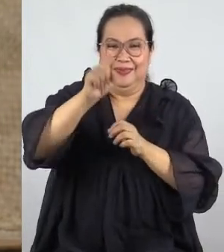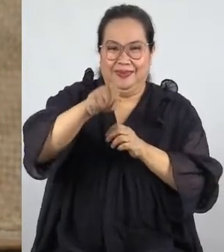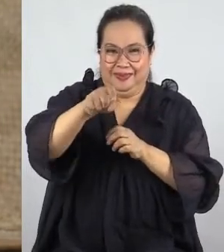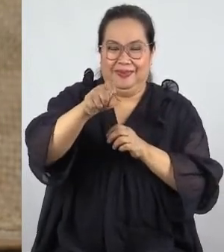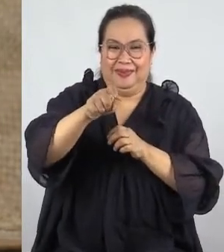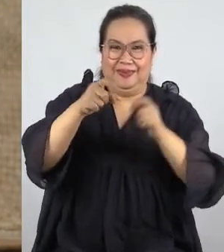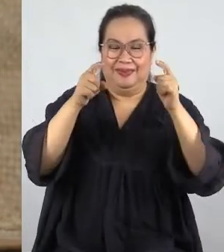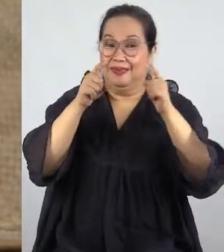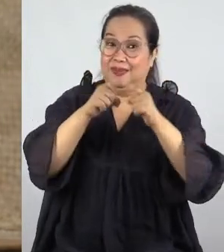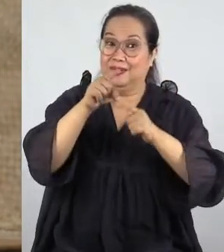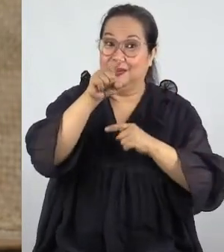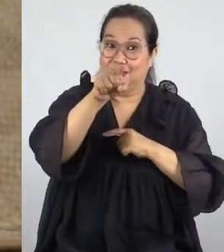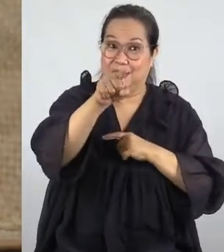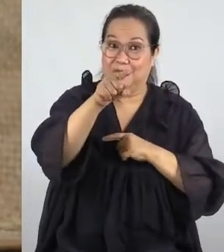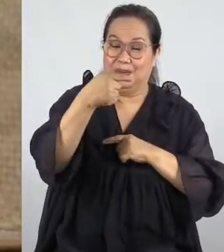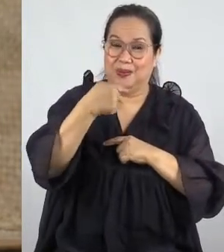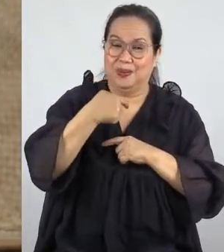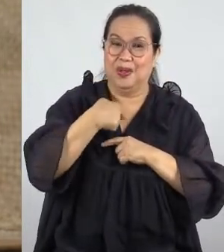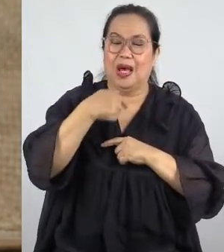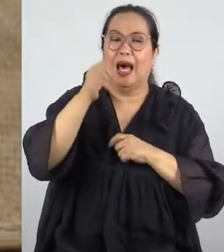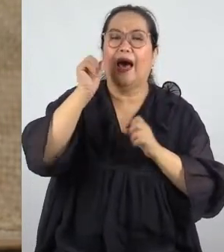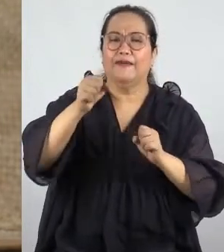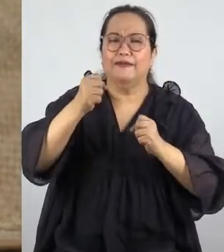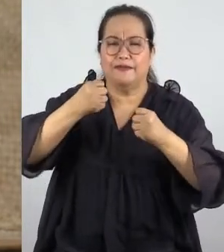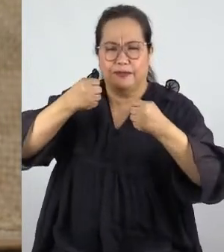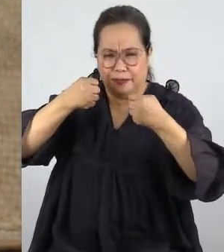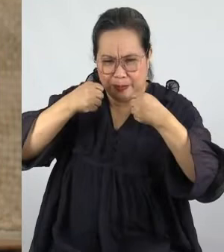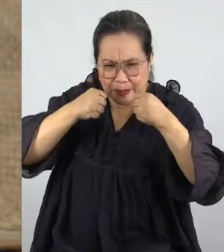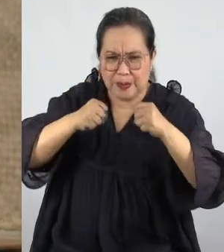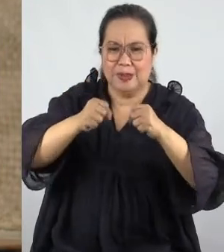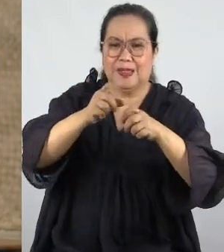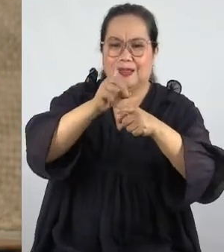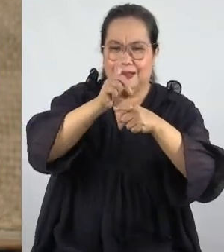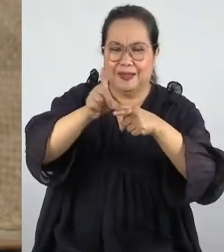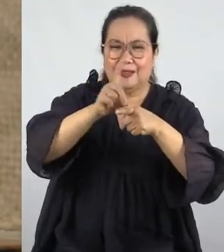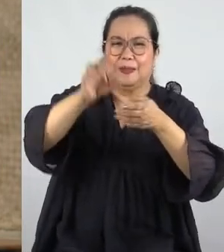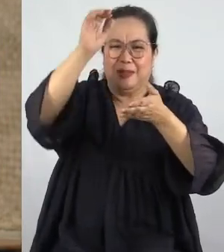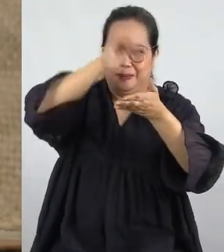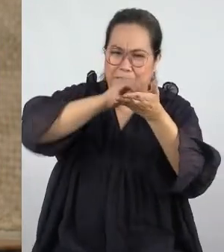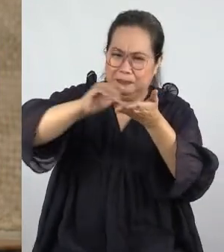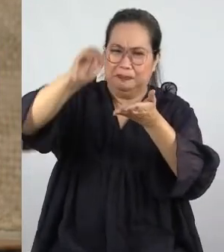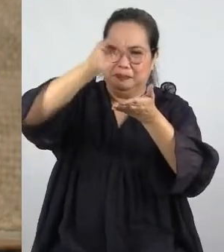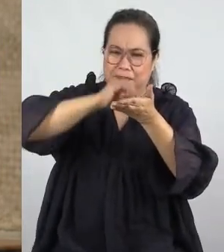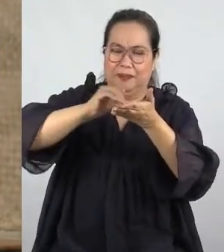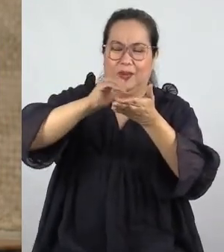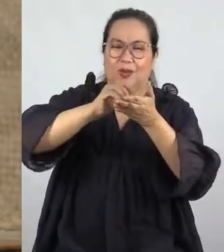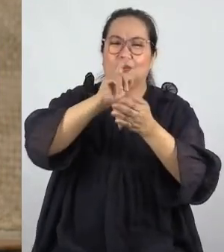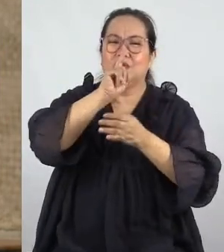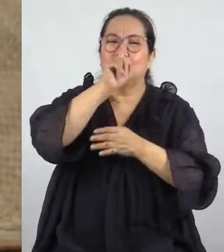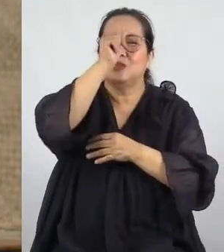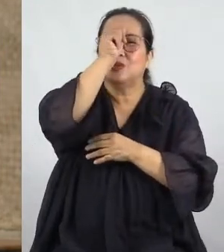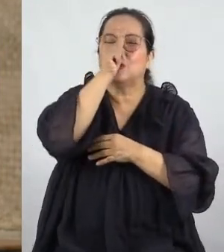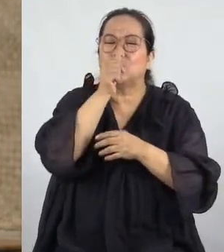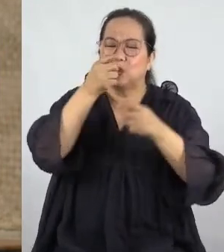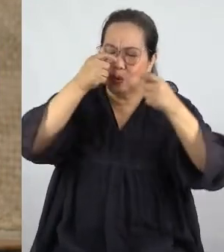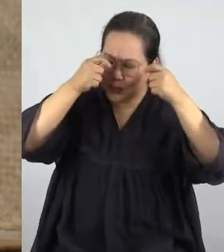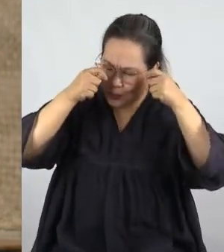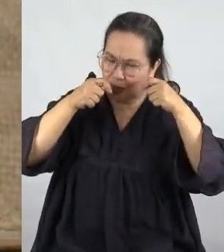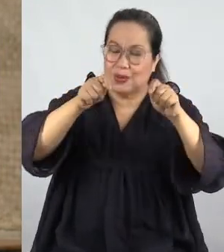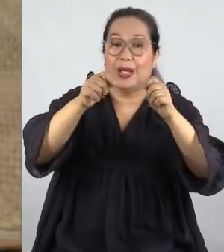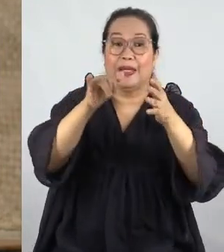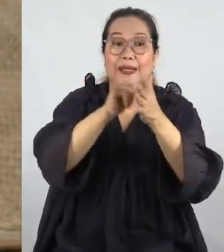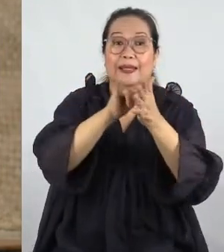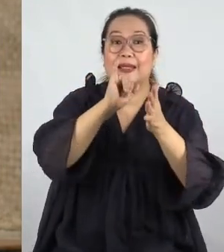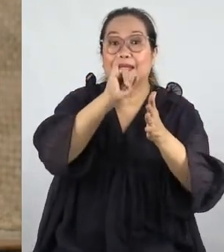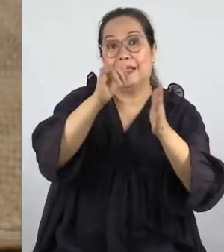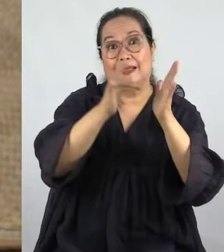nangangailangan ng matinding pagpupursige, disiplina, at todong pagsisikap. Ganyan po ang Christian